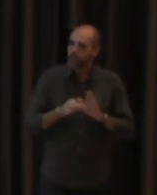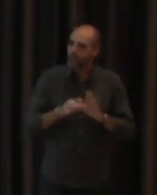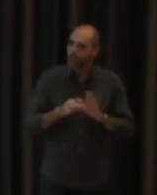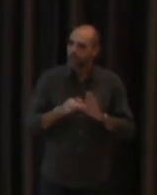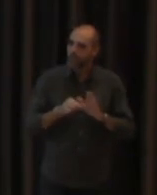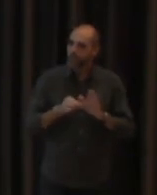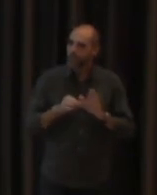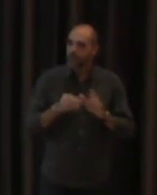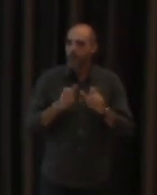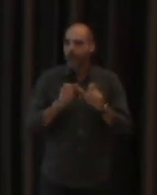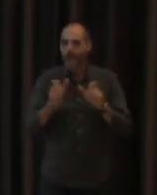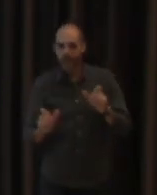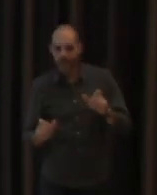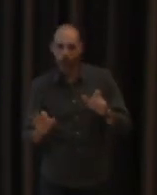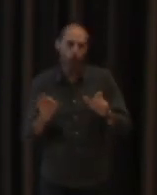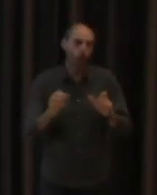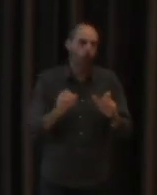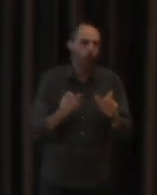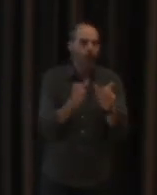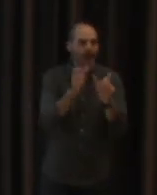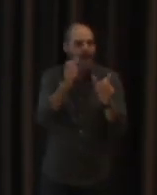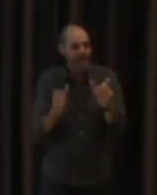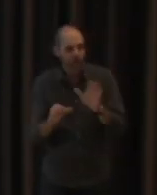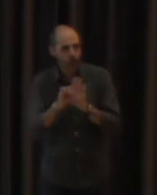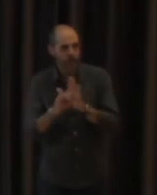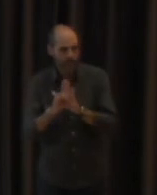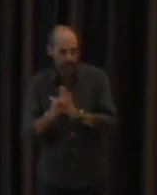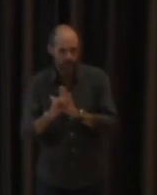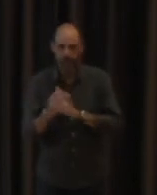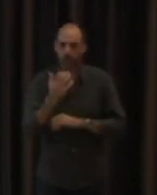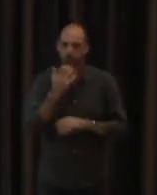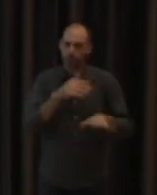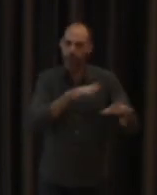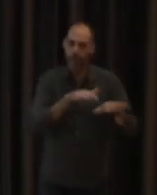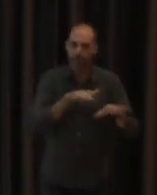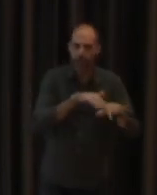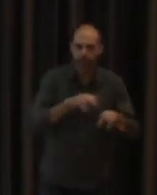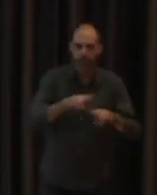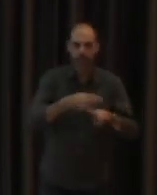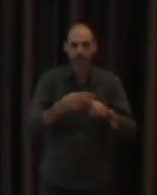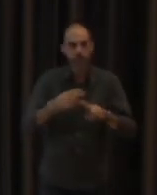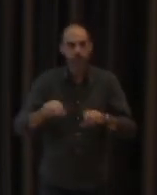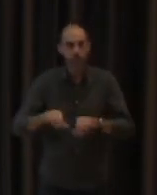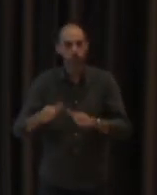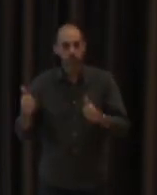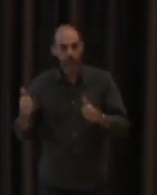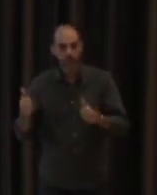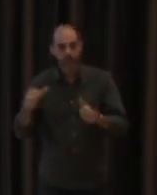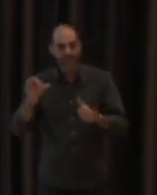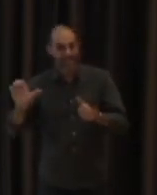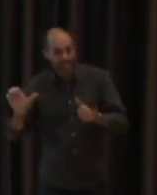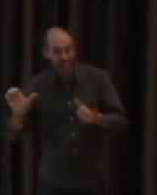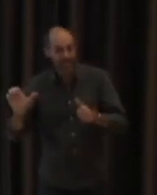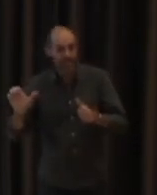semàntica lèxica, o si voleu, lèxico-semàntica. Els verbs com lligar, casar-se, divorciar-se permeten